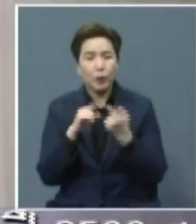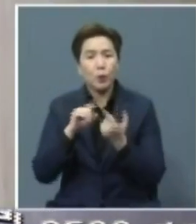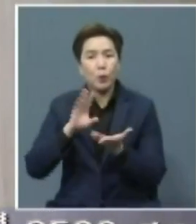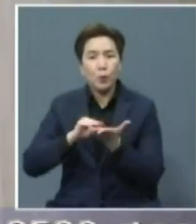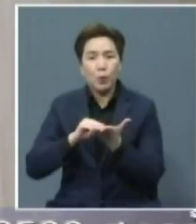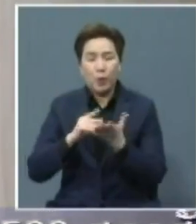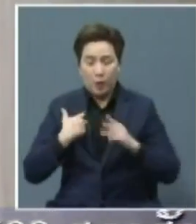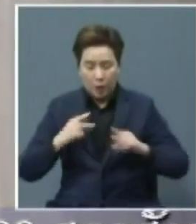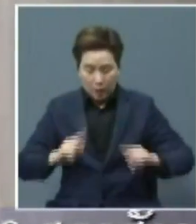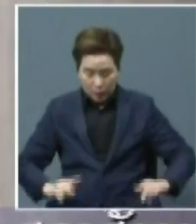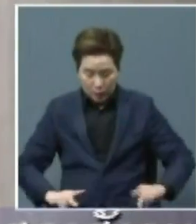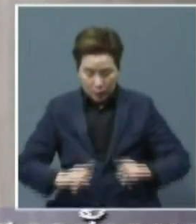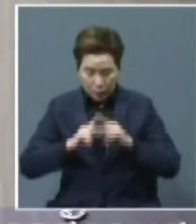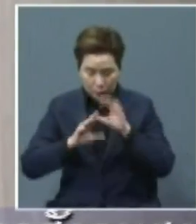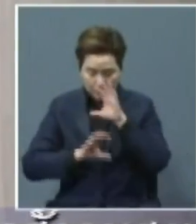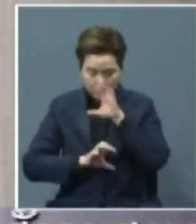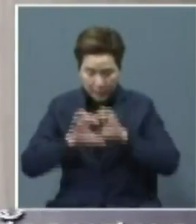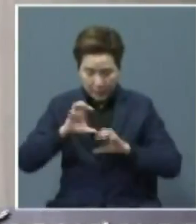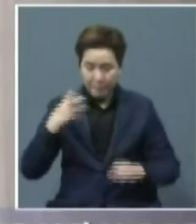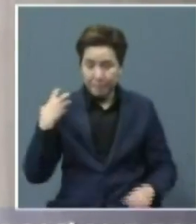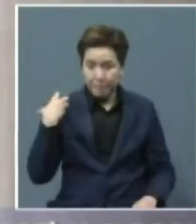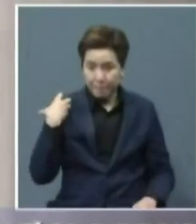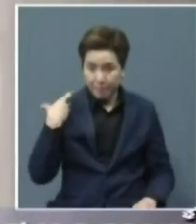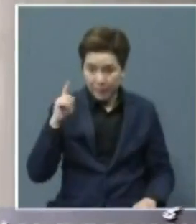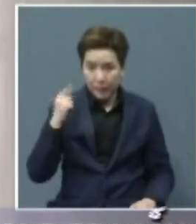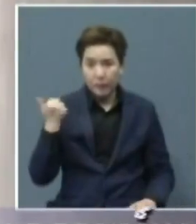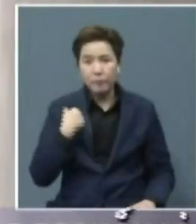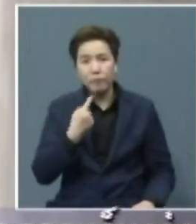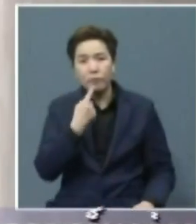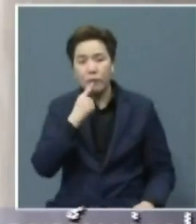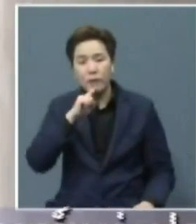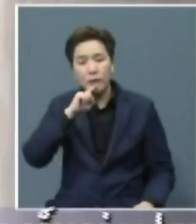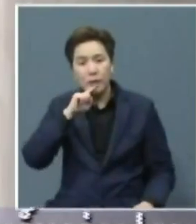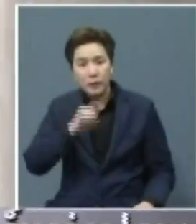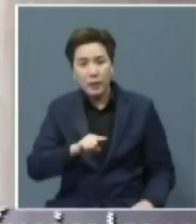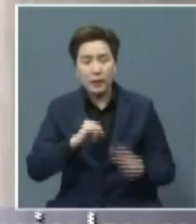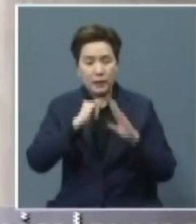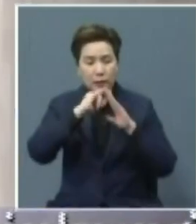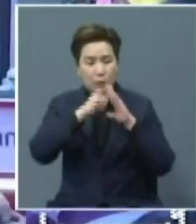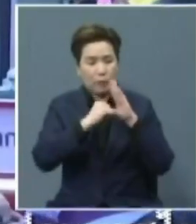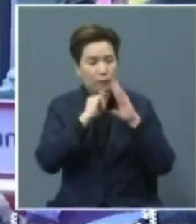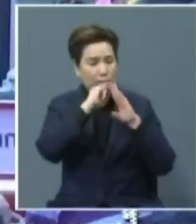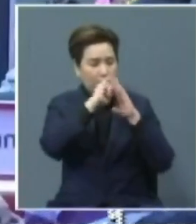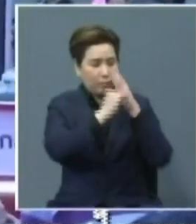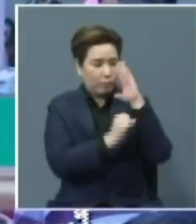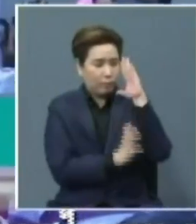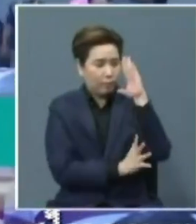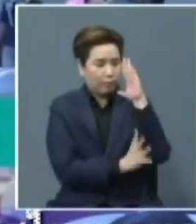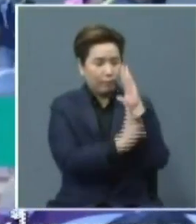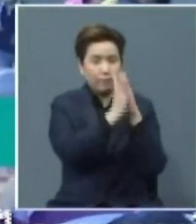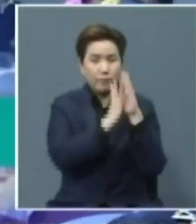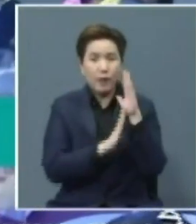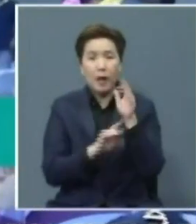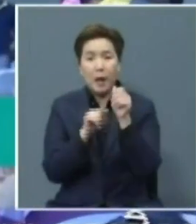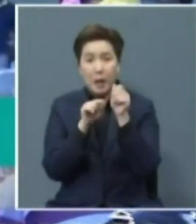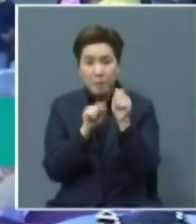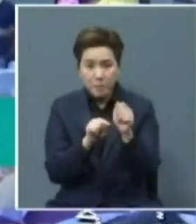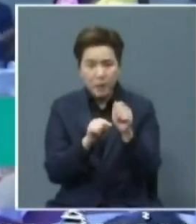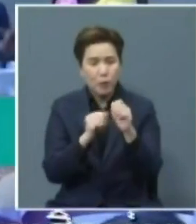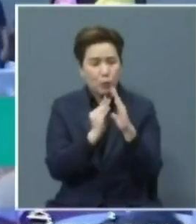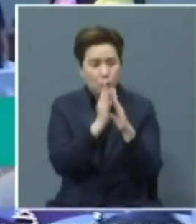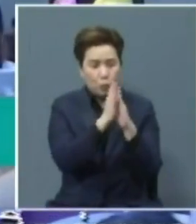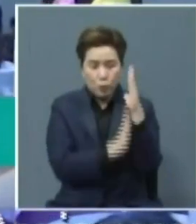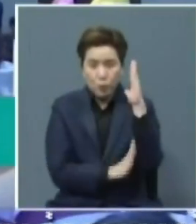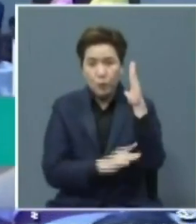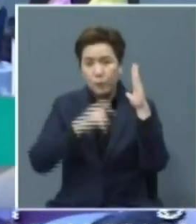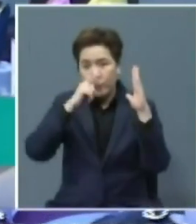ข้อมูลจากปลัดกระทรวงมหาดไทยคุณสุทธิพงษ์จุนเจริญนะคะเปิดเผยว่าได้สั่งการไปยังผู้ว่าราชการจังหวัดทุกจังหวัดและนายอำเภอทุกอำเภอทั่ว